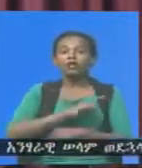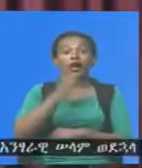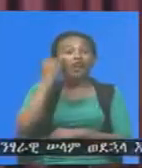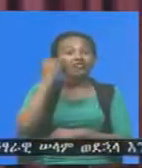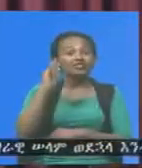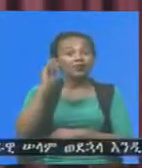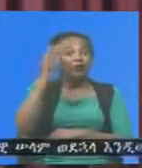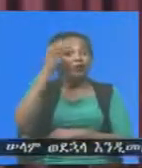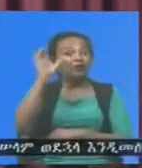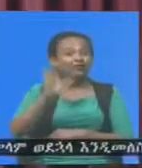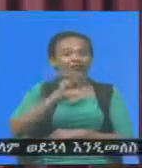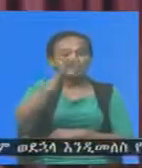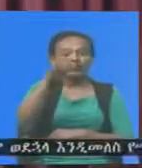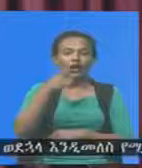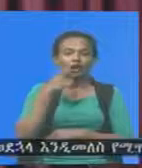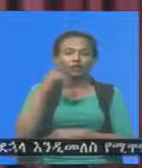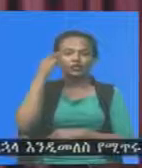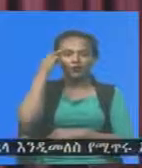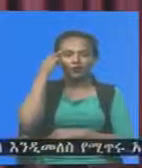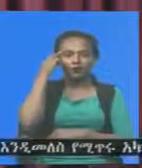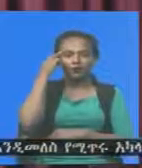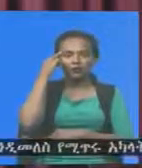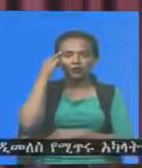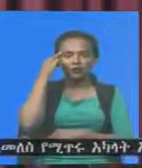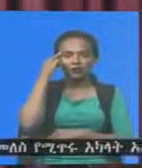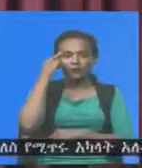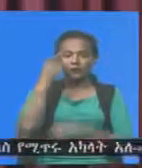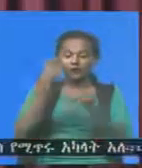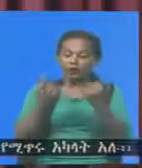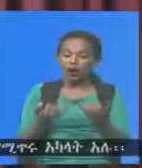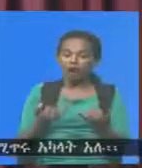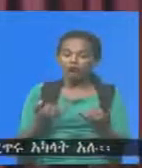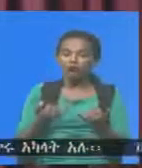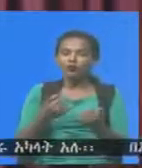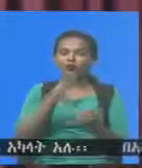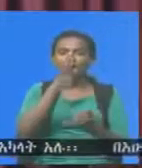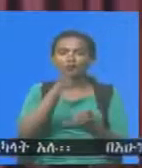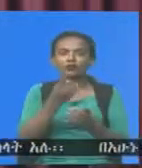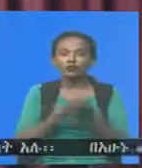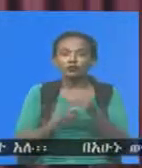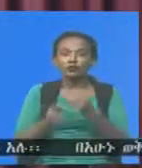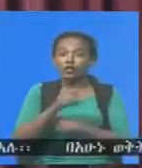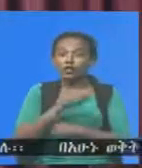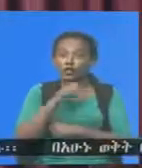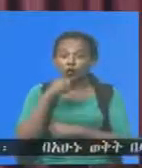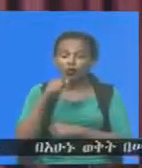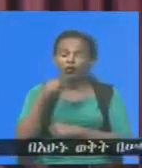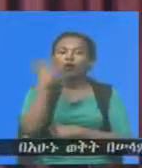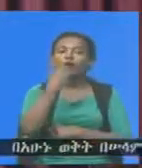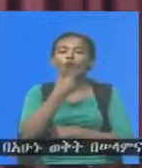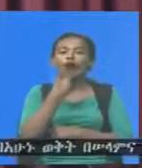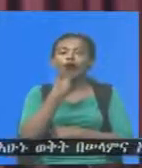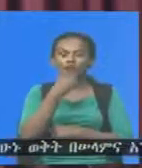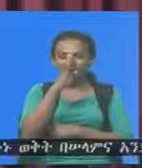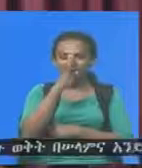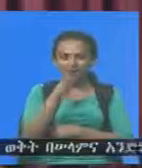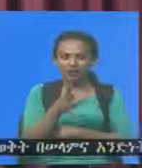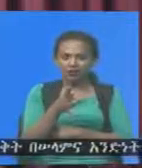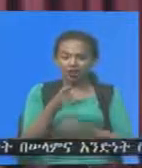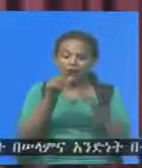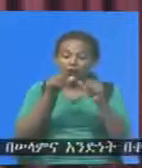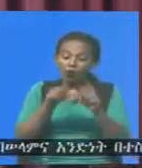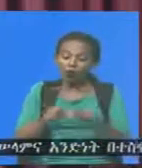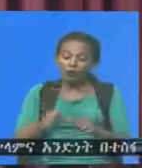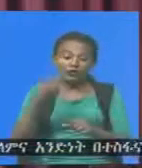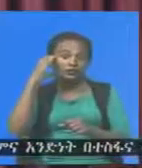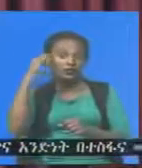ኮሜንት ይጠየቃል ብዬ አስባለሁ። ላሁን እኮ መፈጠሩ ብቻ ሳይሆን ማን እንደፈጠረም ቆይተን ሰማን